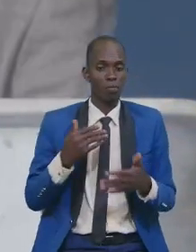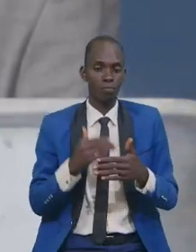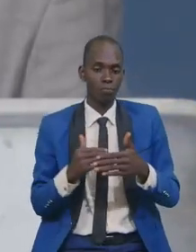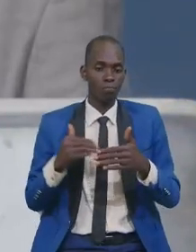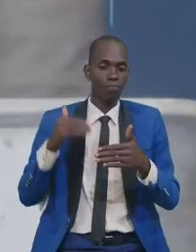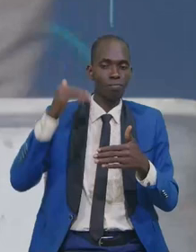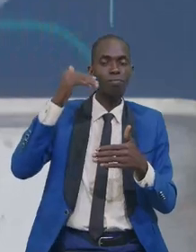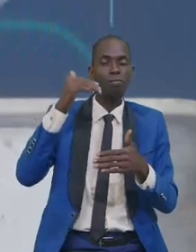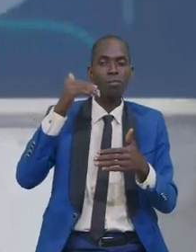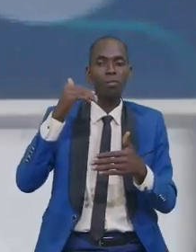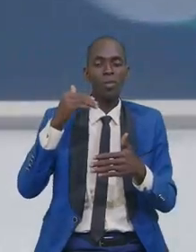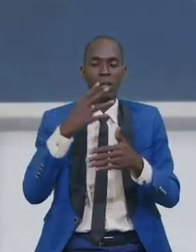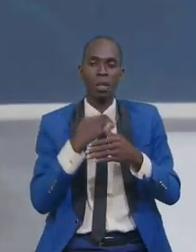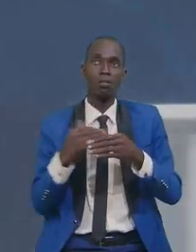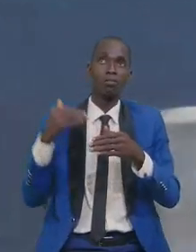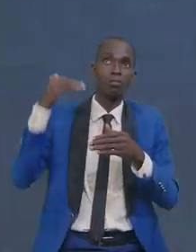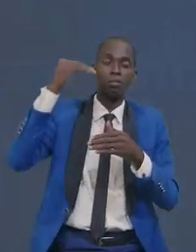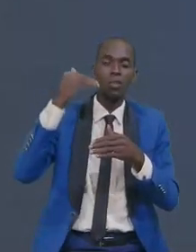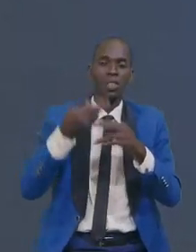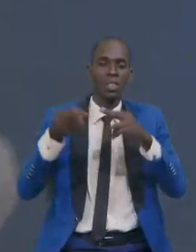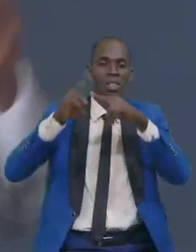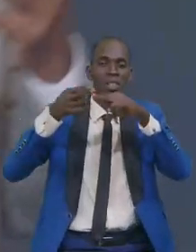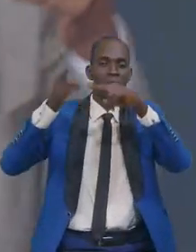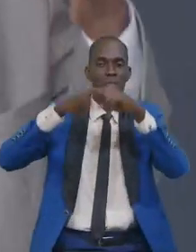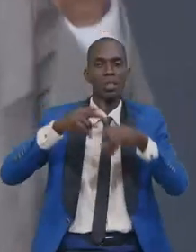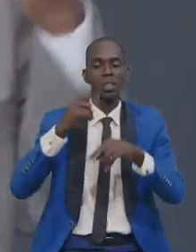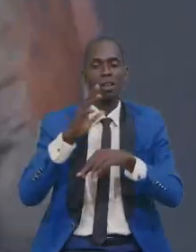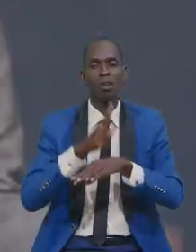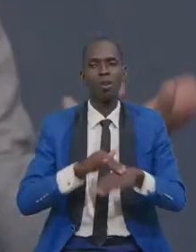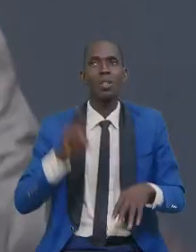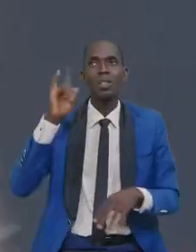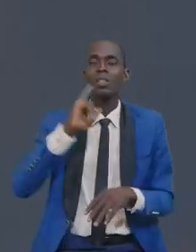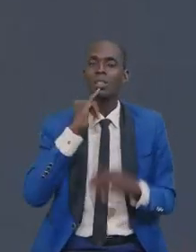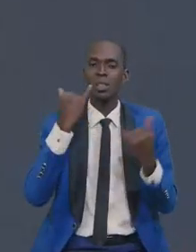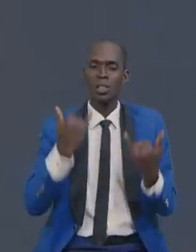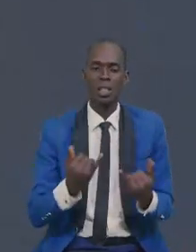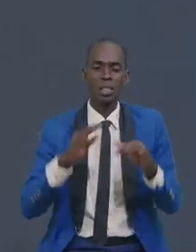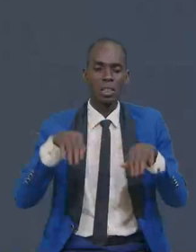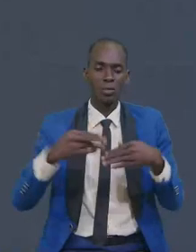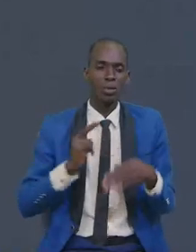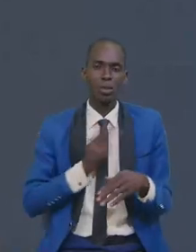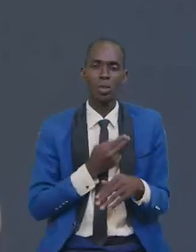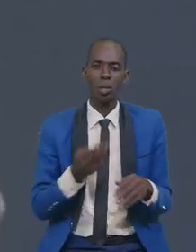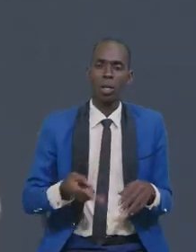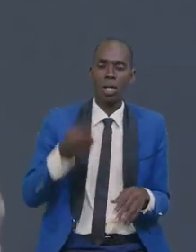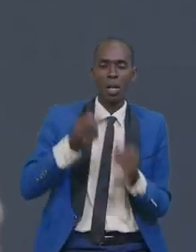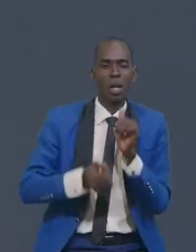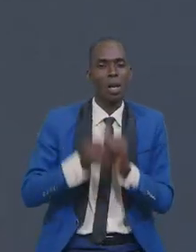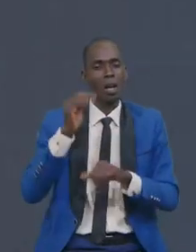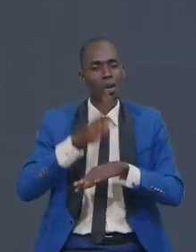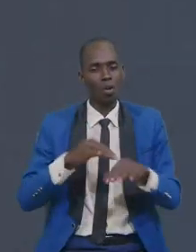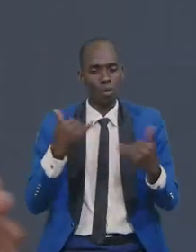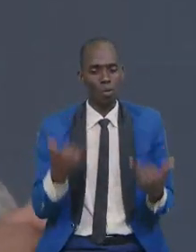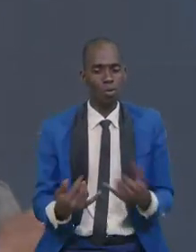et il est en train donc de grader l'appel. Et c'est un appel plus